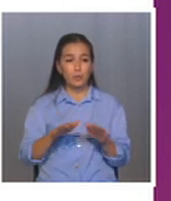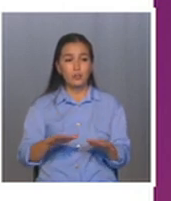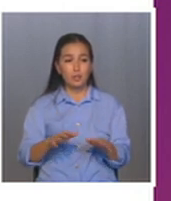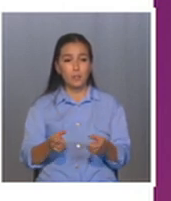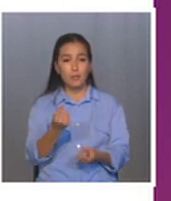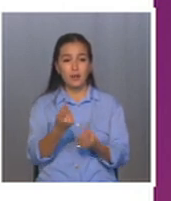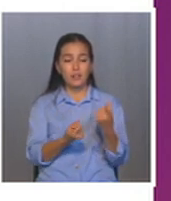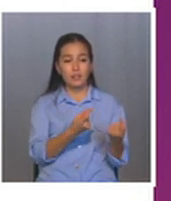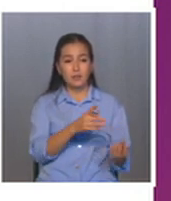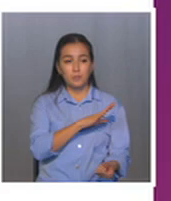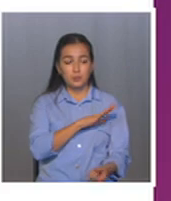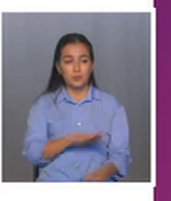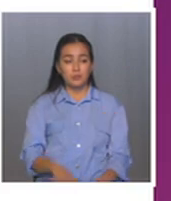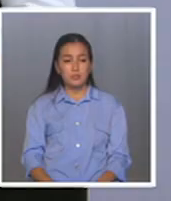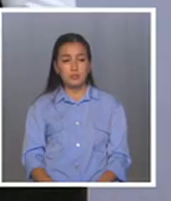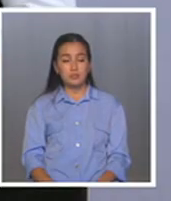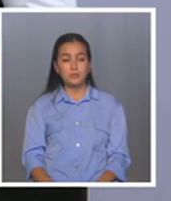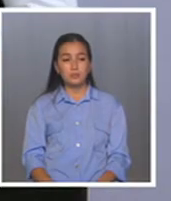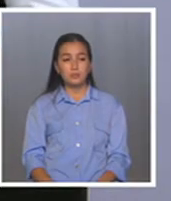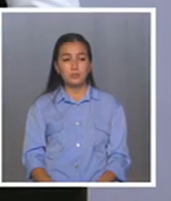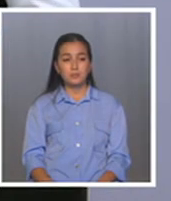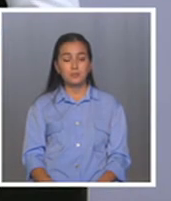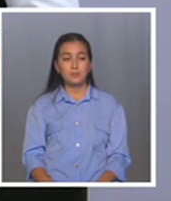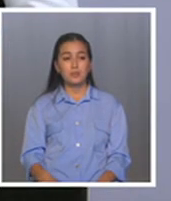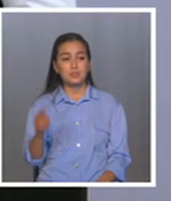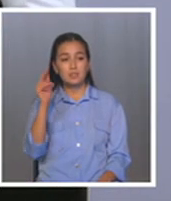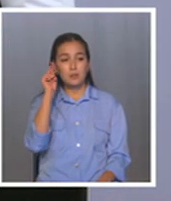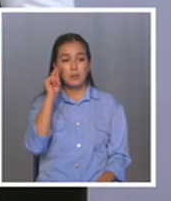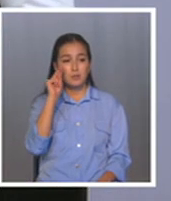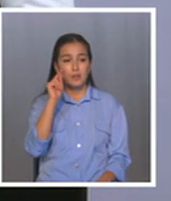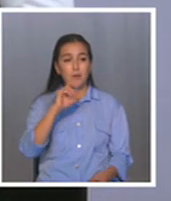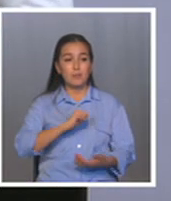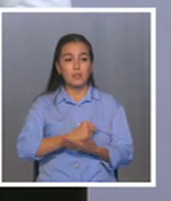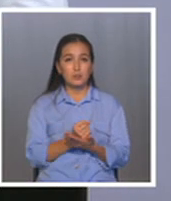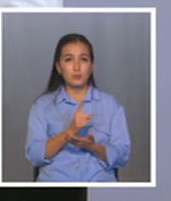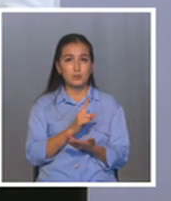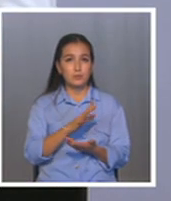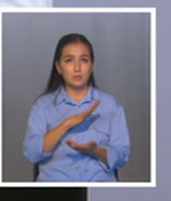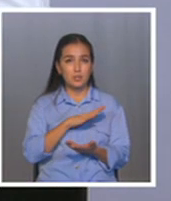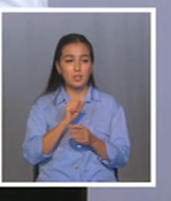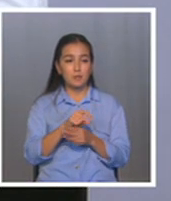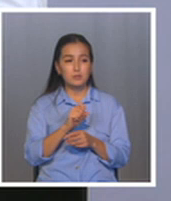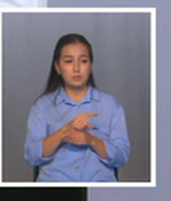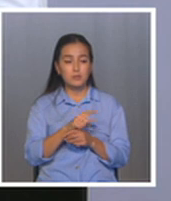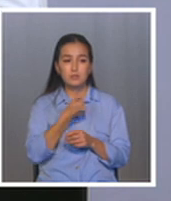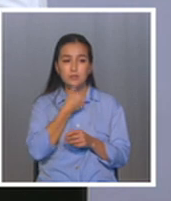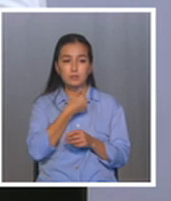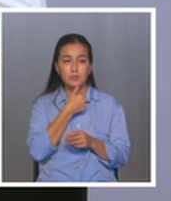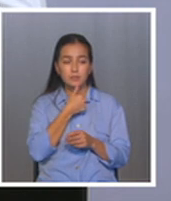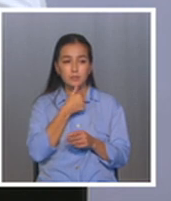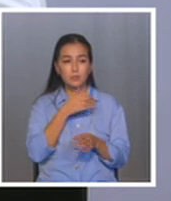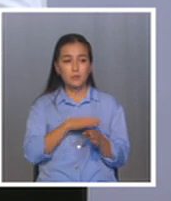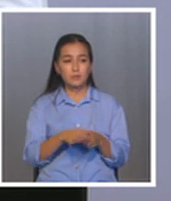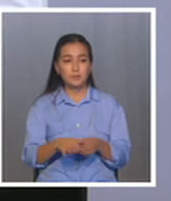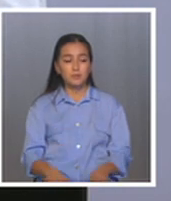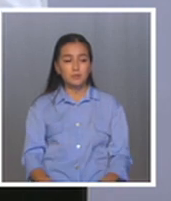болды. Оқушылар, сабағымызды бекіту үшін тапсырмаларға назар аударайық.